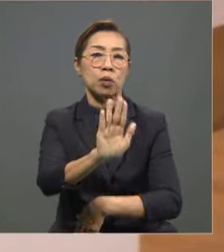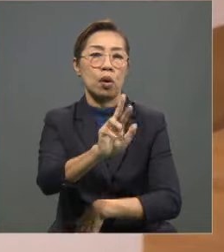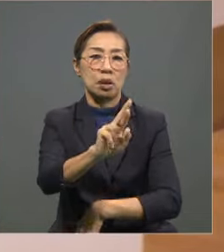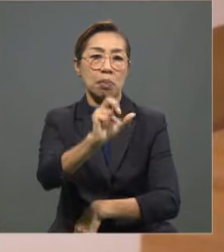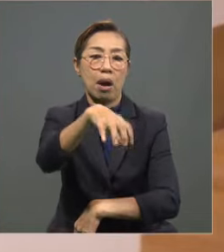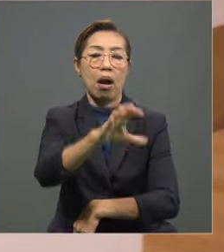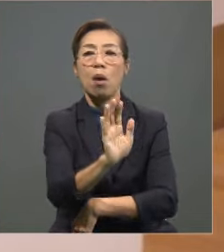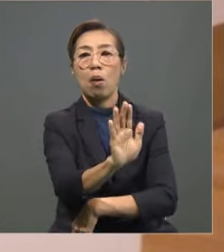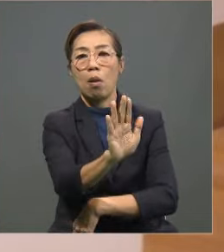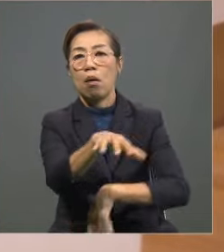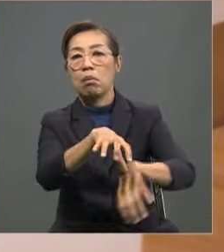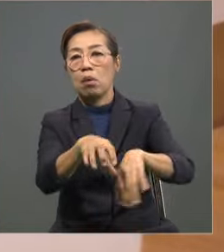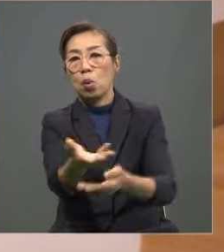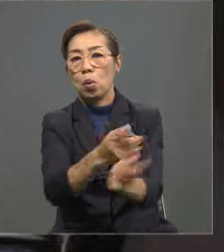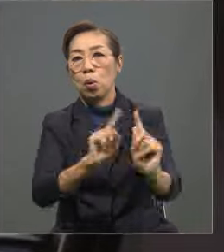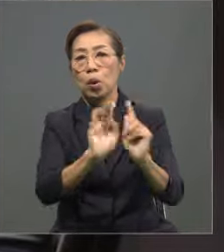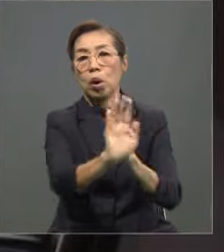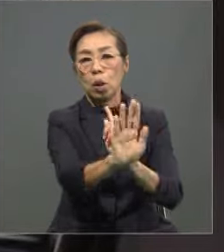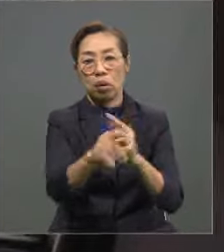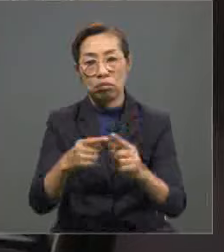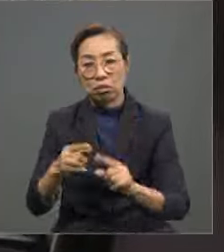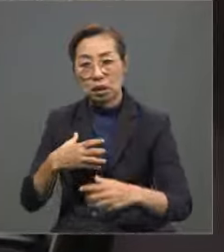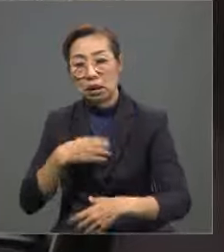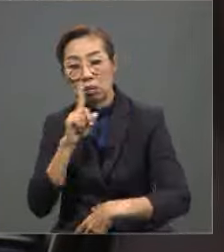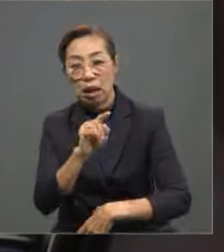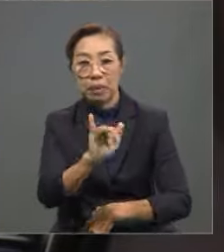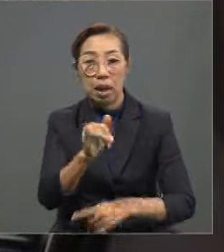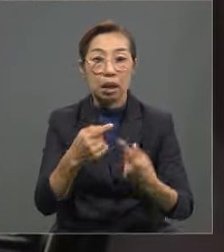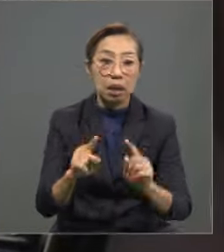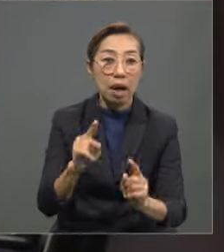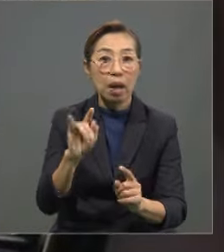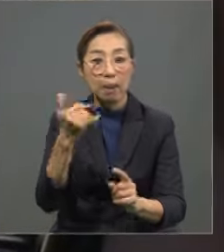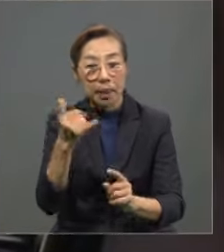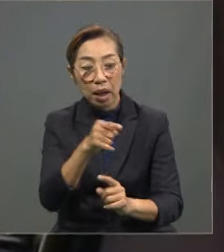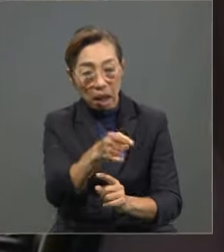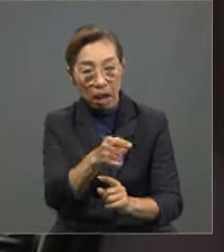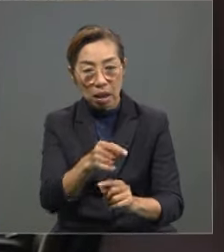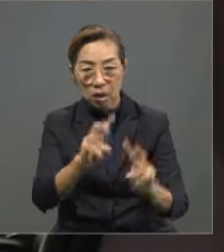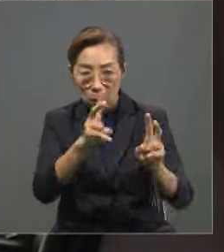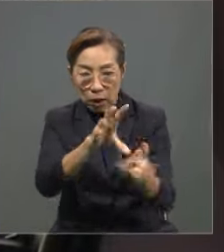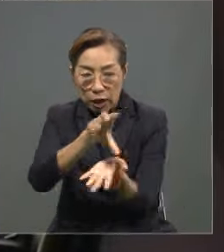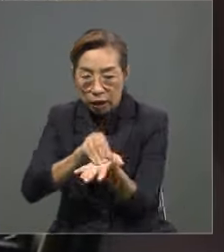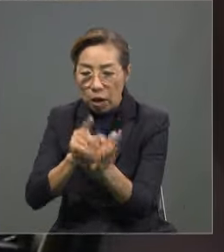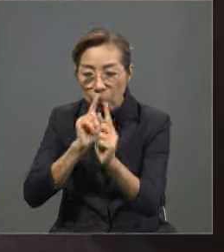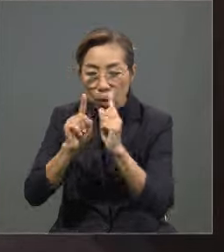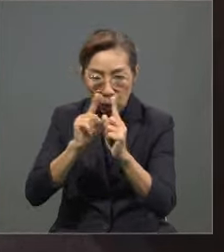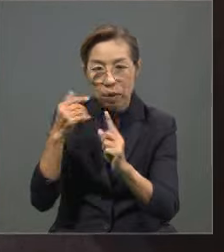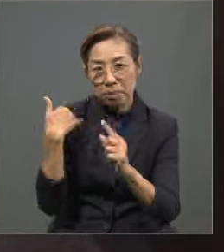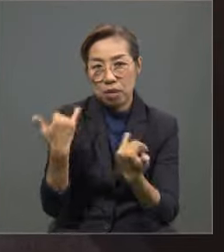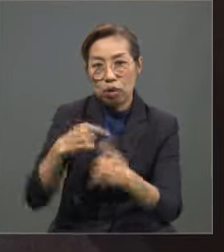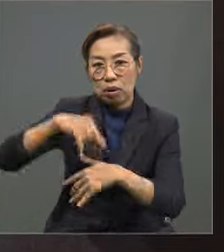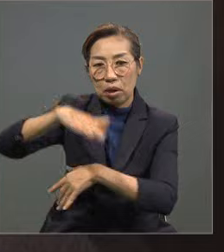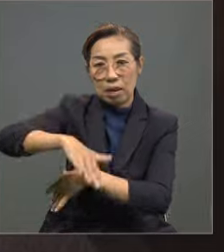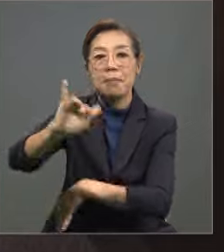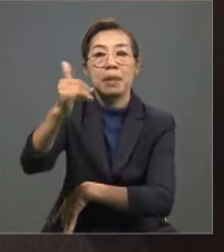ปล่อยให้ทางสภาเขหารือกันแต่ก็อาจจะมีการสอบถามหรือพูดคุยในประเด็นดังกล่าวในที่ประชุมคือเรื่อง